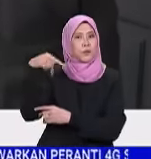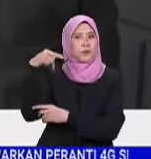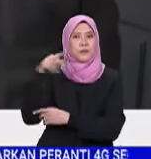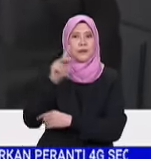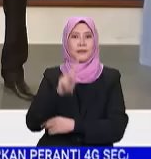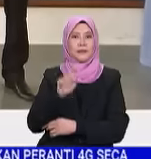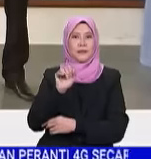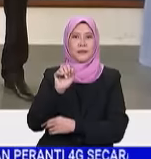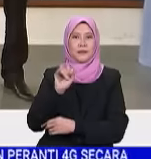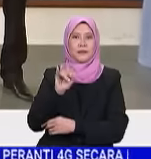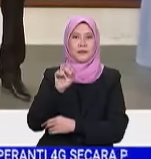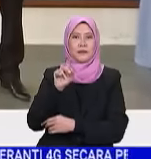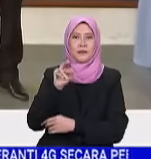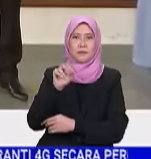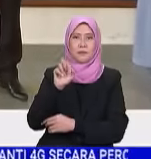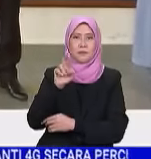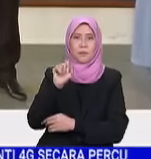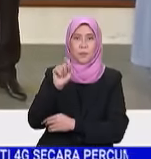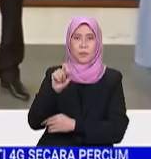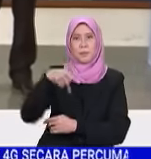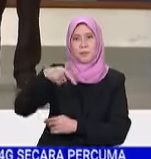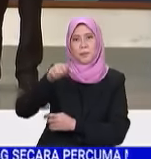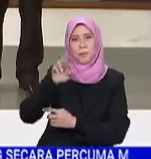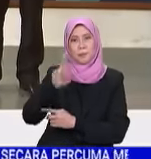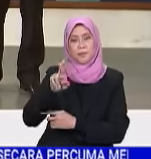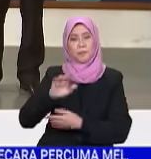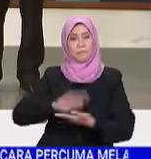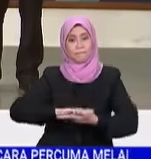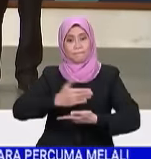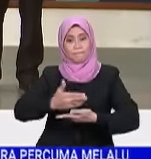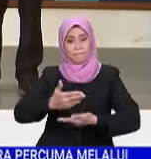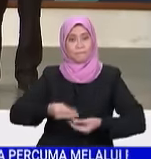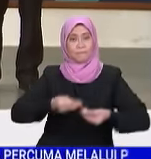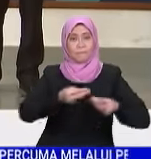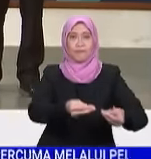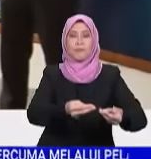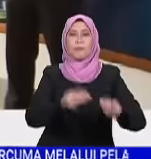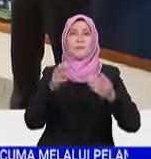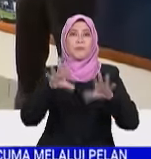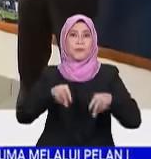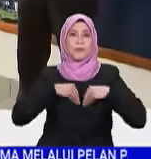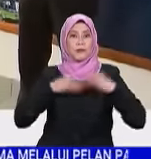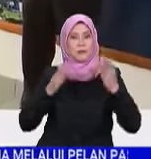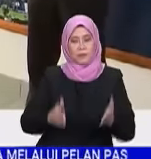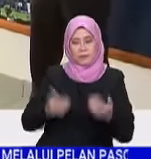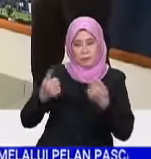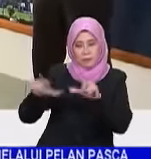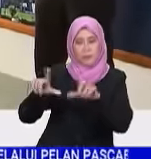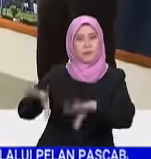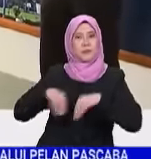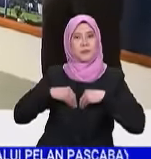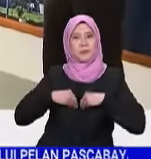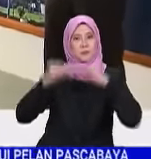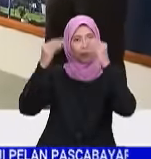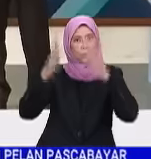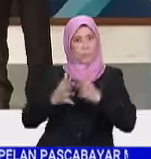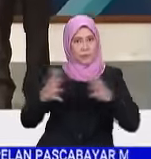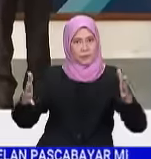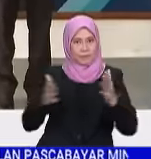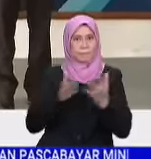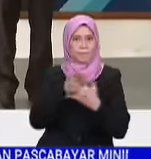kinarut Papar pengagihan komputer riba tersebut dijalankan selepas penerima layak dikenal pasti pengetua sekolah